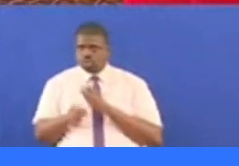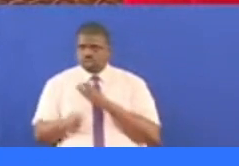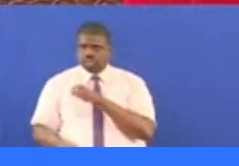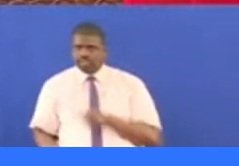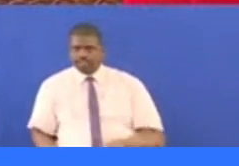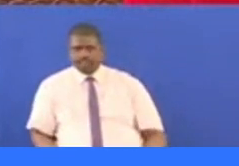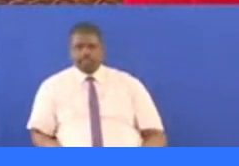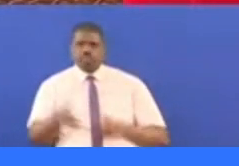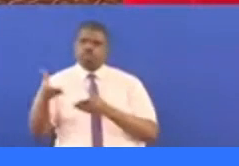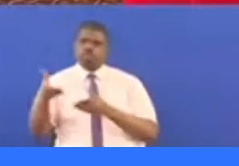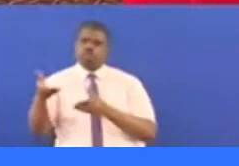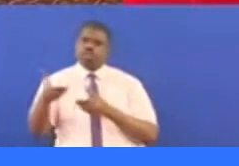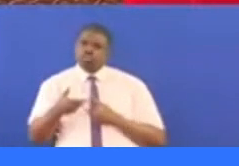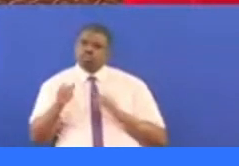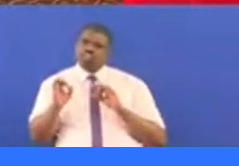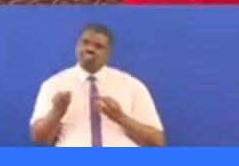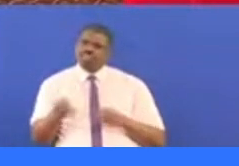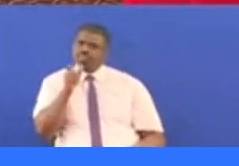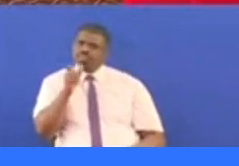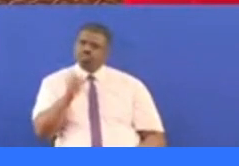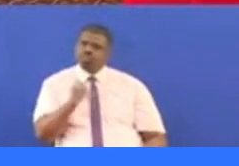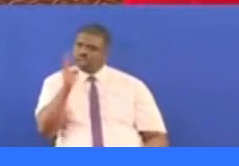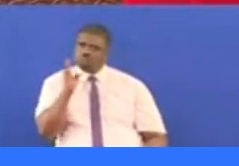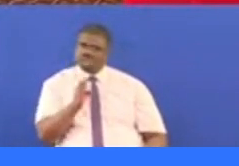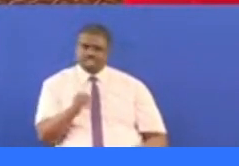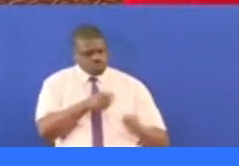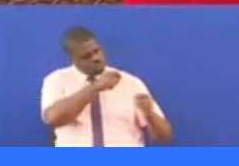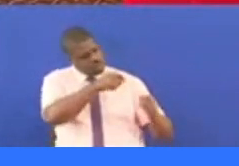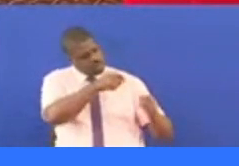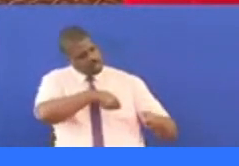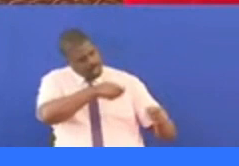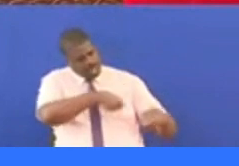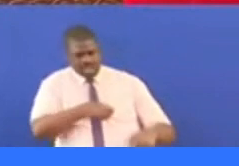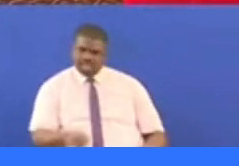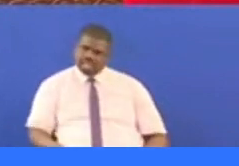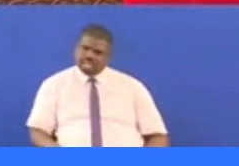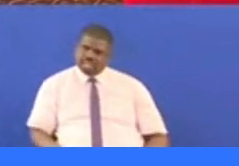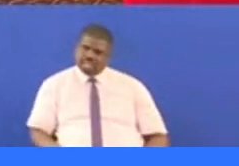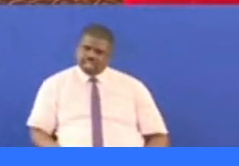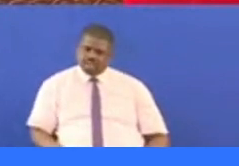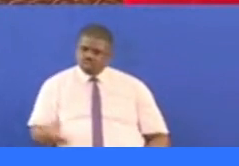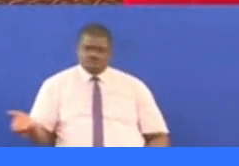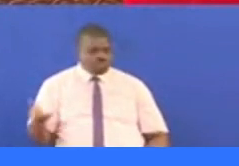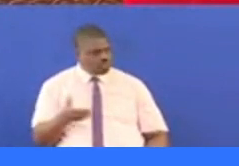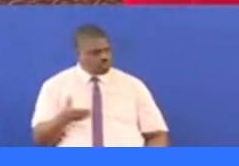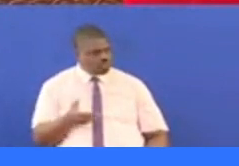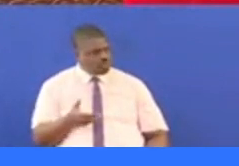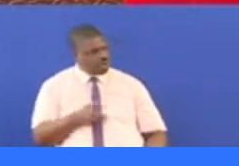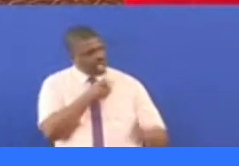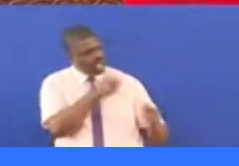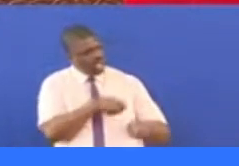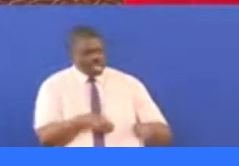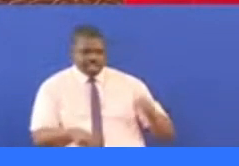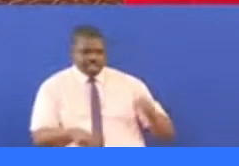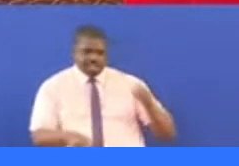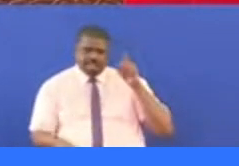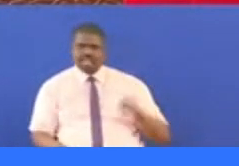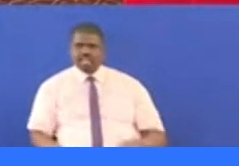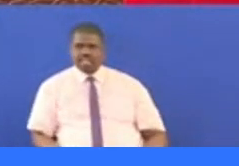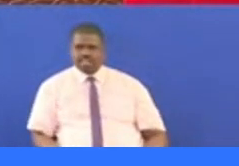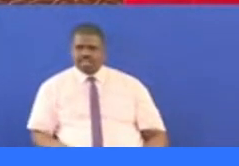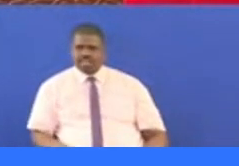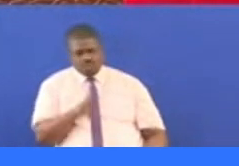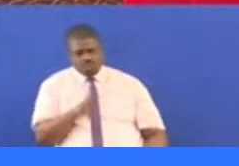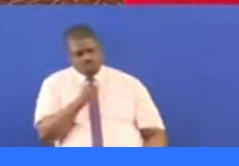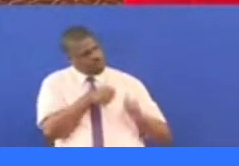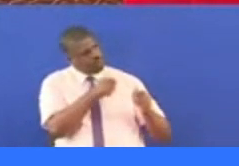Unachukuaje mtu ambaye hakuwahi kulima eti unamchukua akalime? Na wakulima